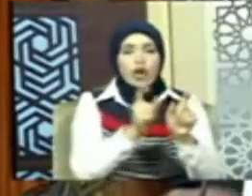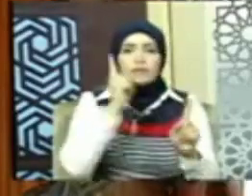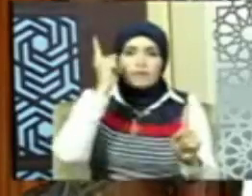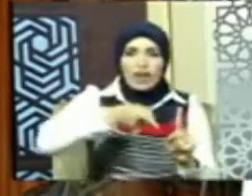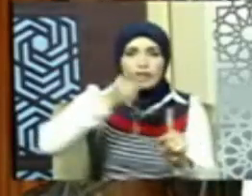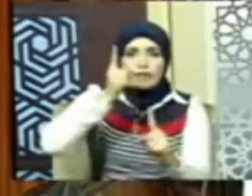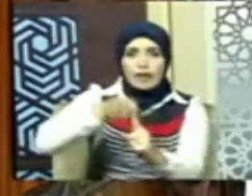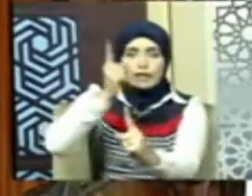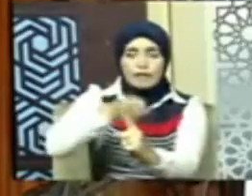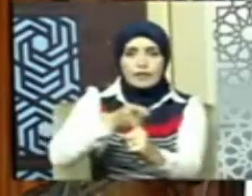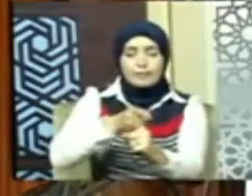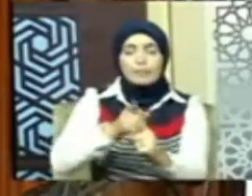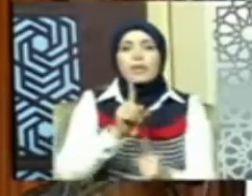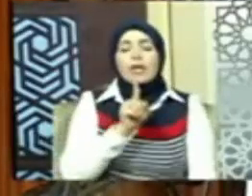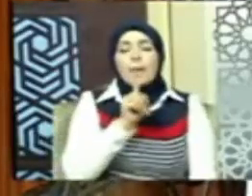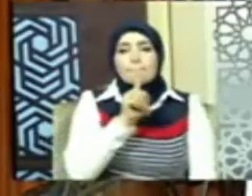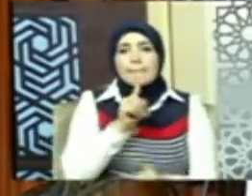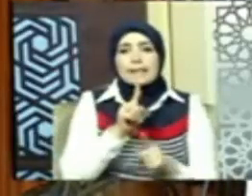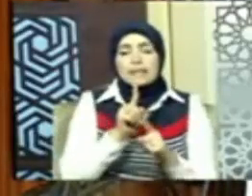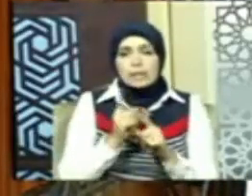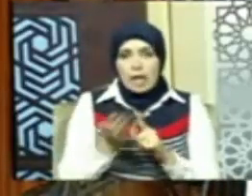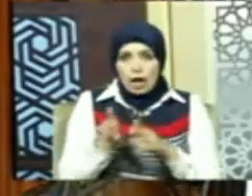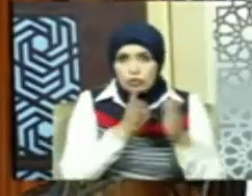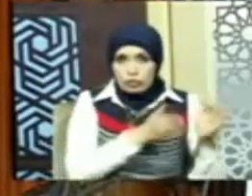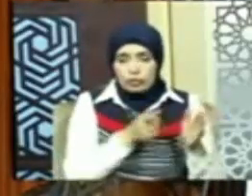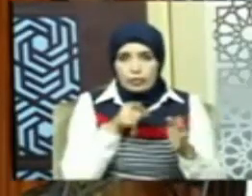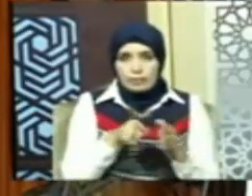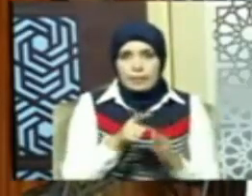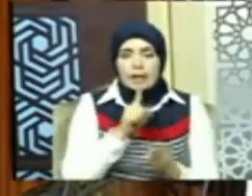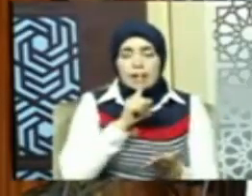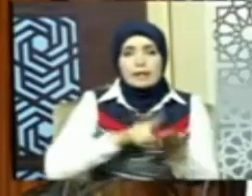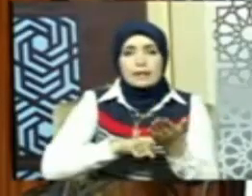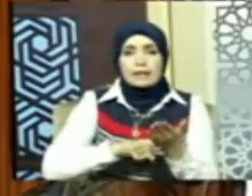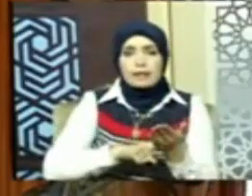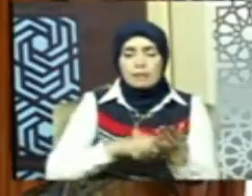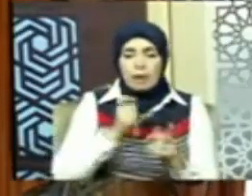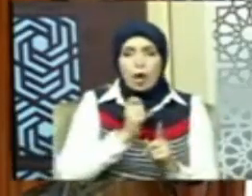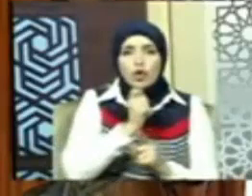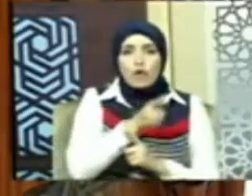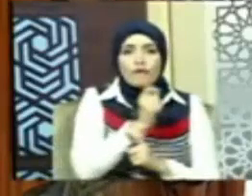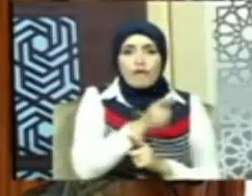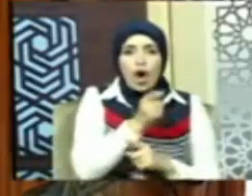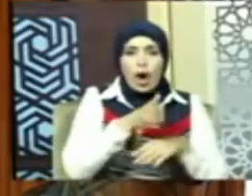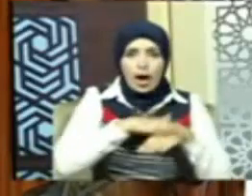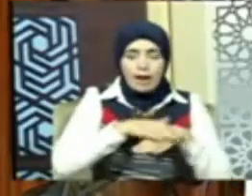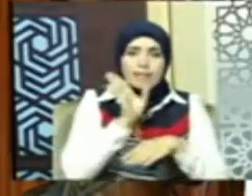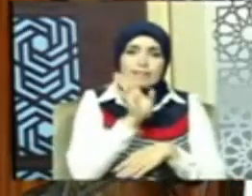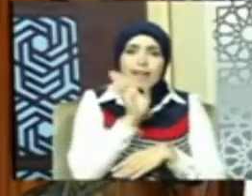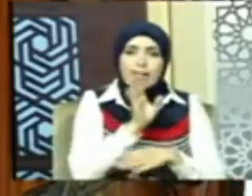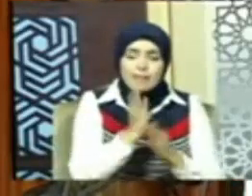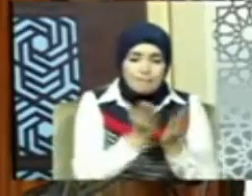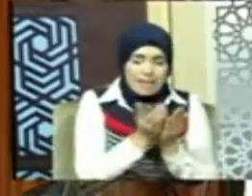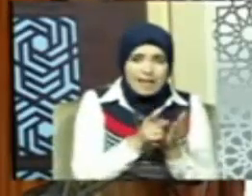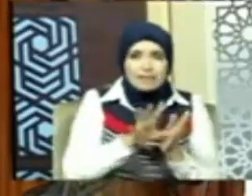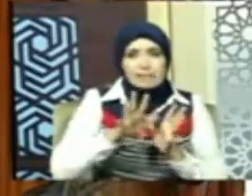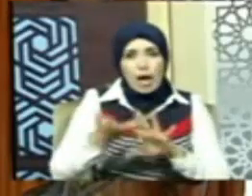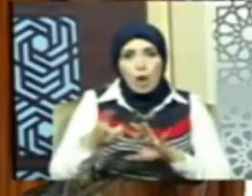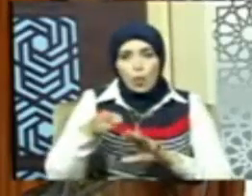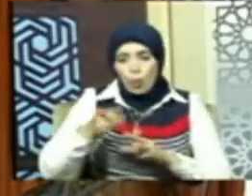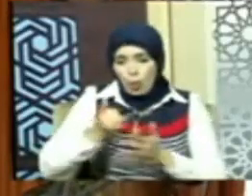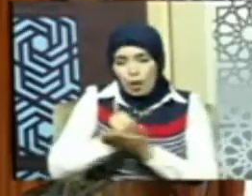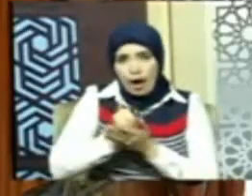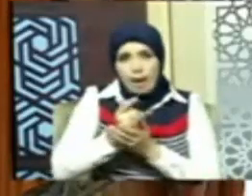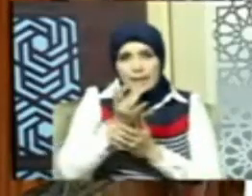الكفائي. ثم إنما ينفق على التعليم، سواء ما تنفق على أبنائك أو